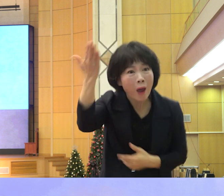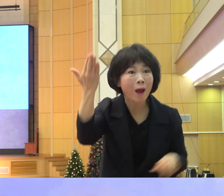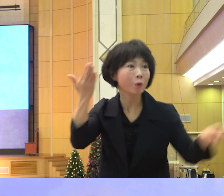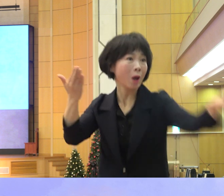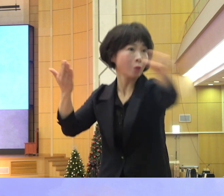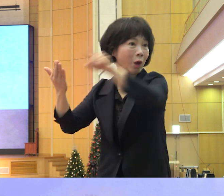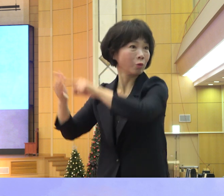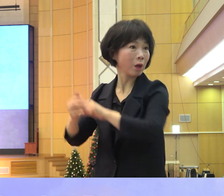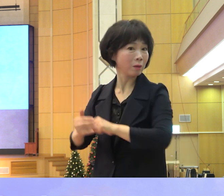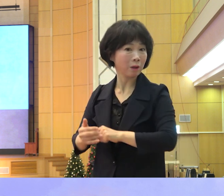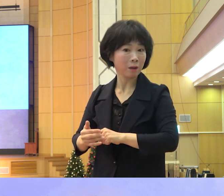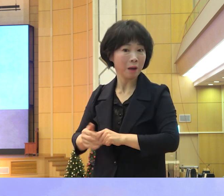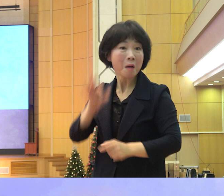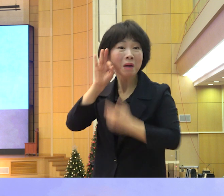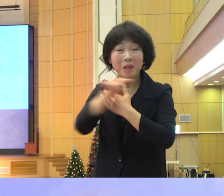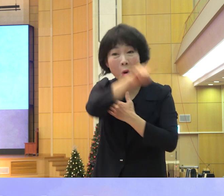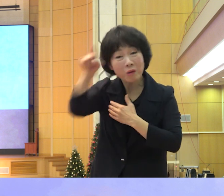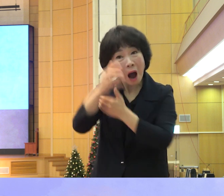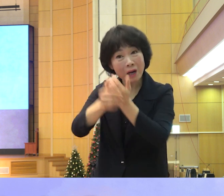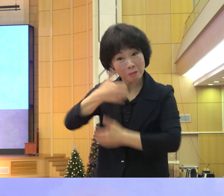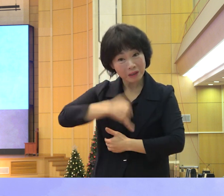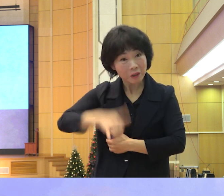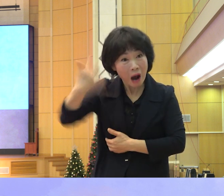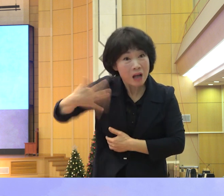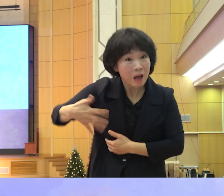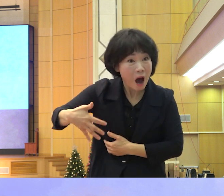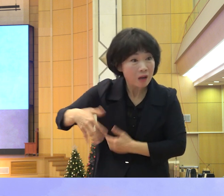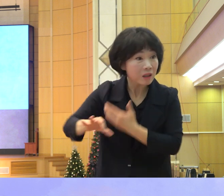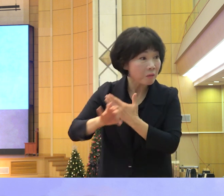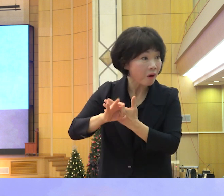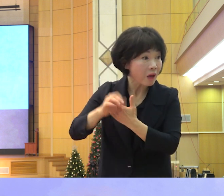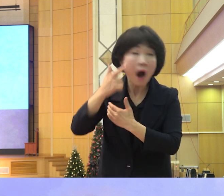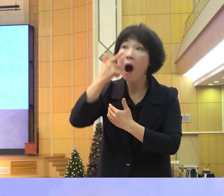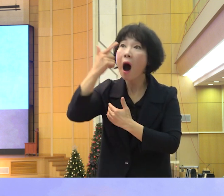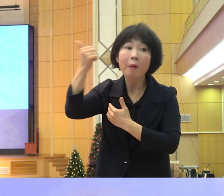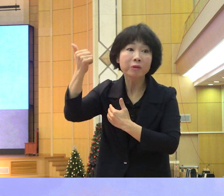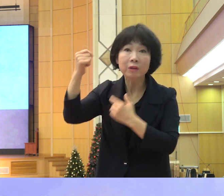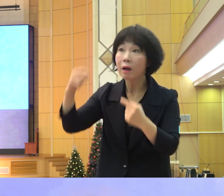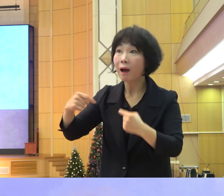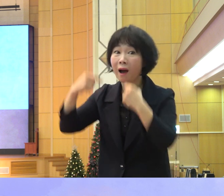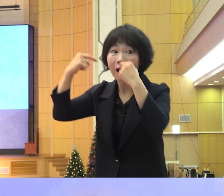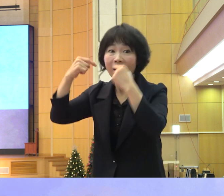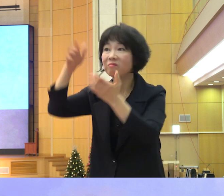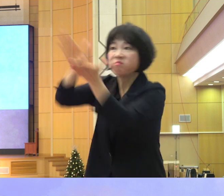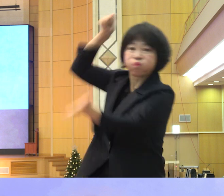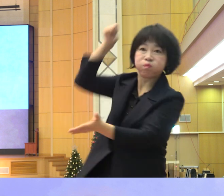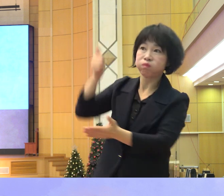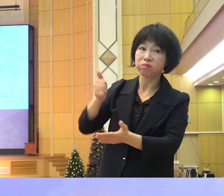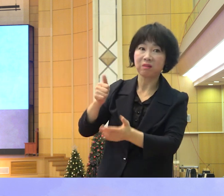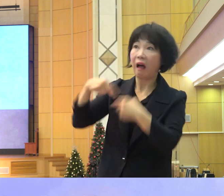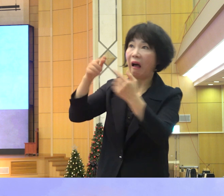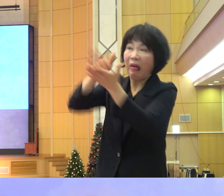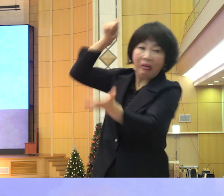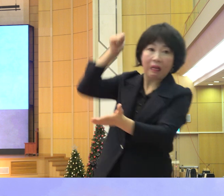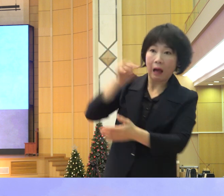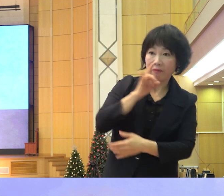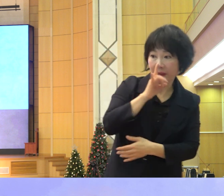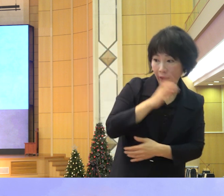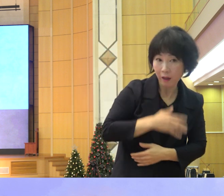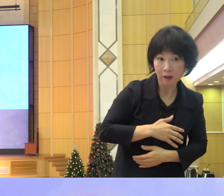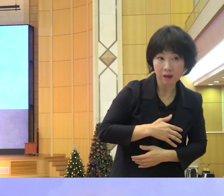되면 아버지께로 올 자가 없다는 말은, 자녀가 아닌데 어떻게 하나님을 아버지라 할 수 있어요? 하나님 자녀가